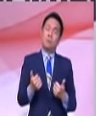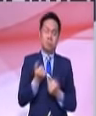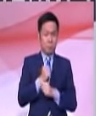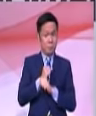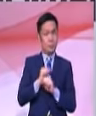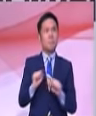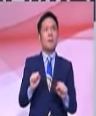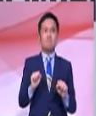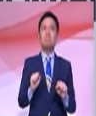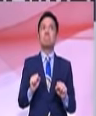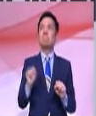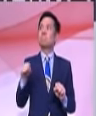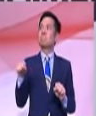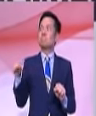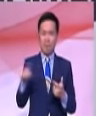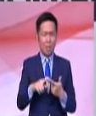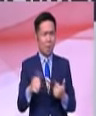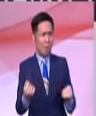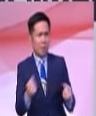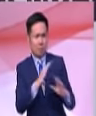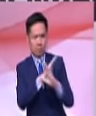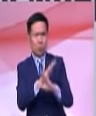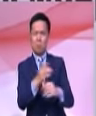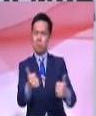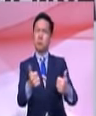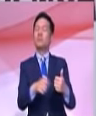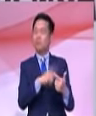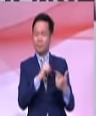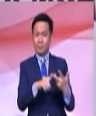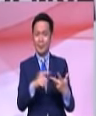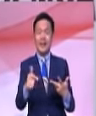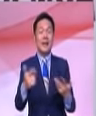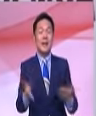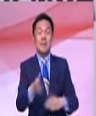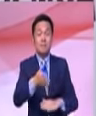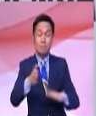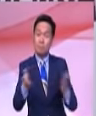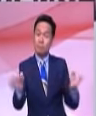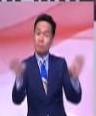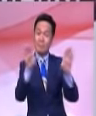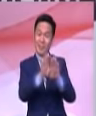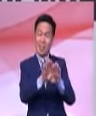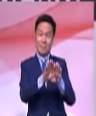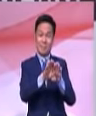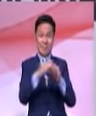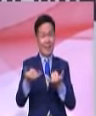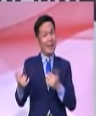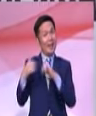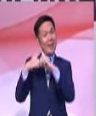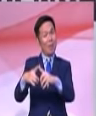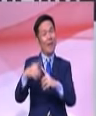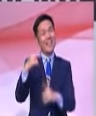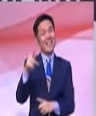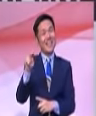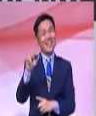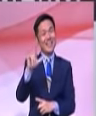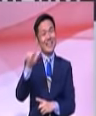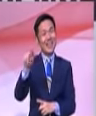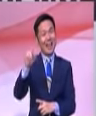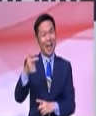selamat, lebih dilindungi. Sekian dulu perkongsian daripada saya dari Dewan Kenyalang